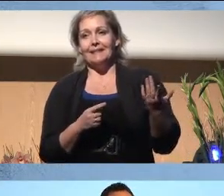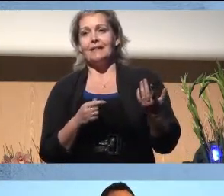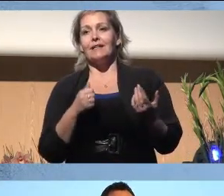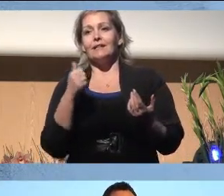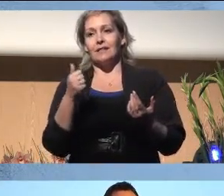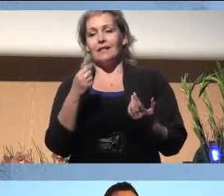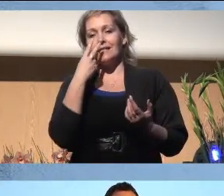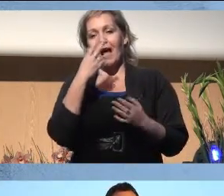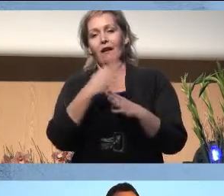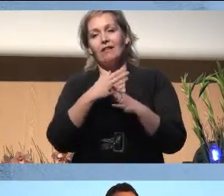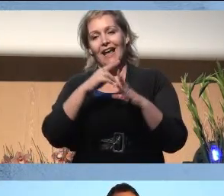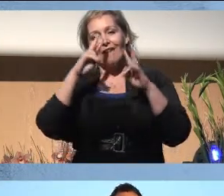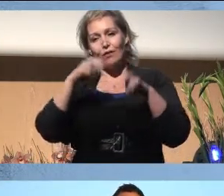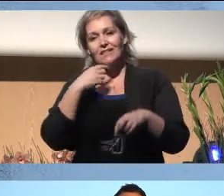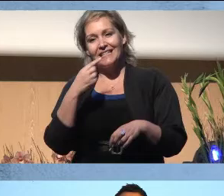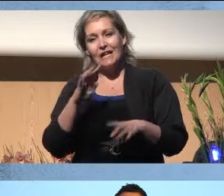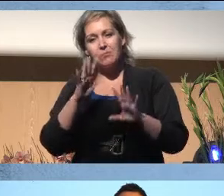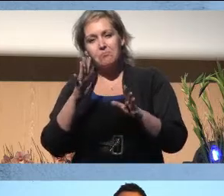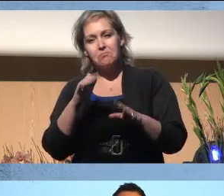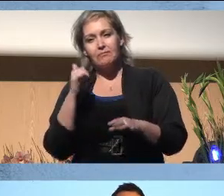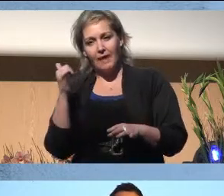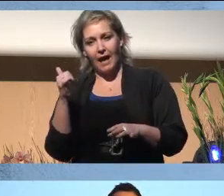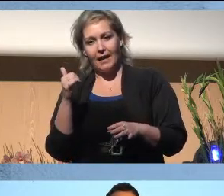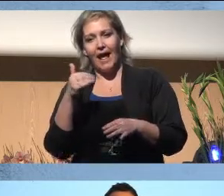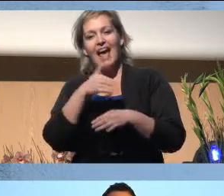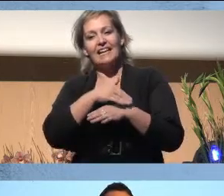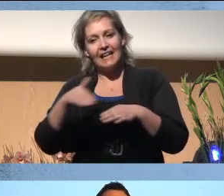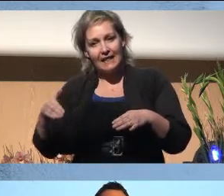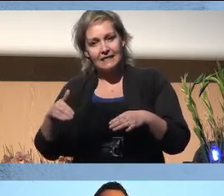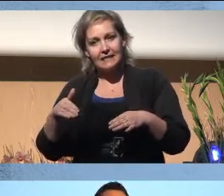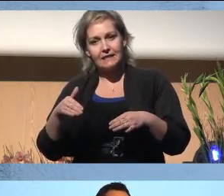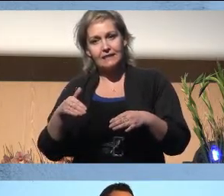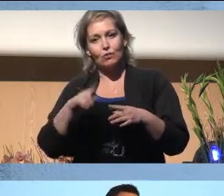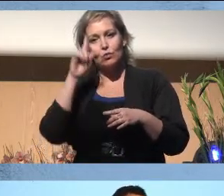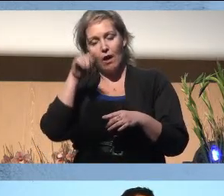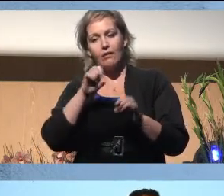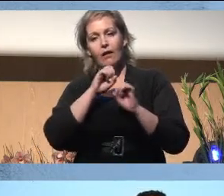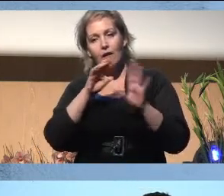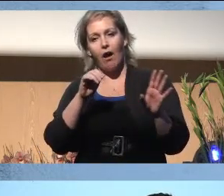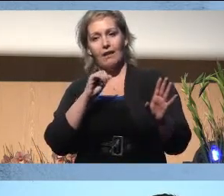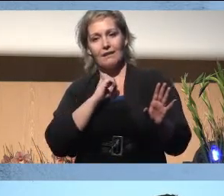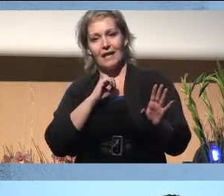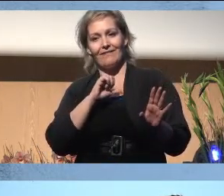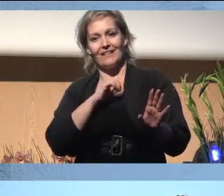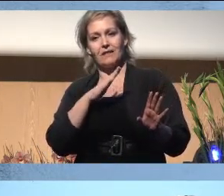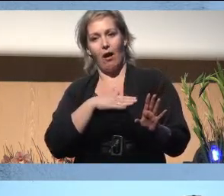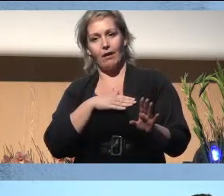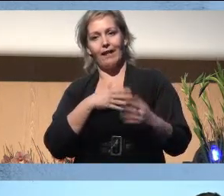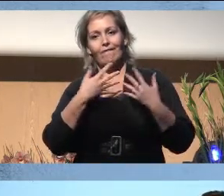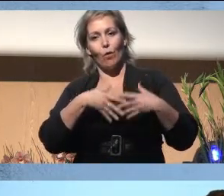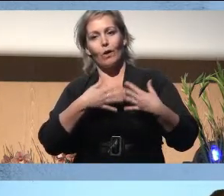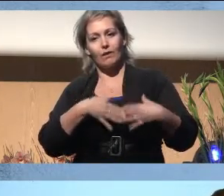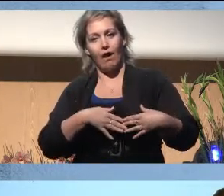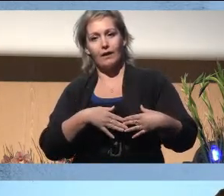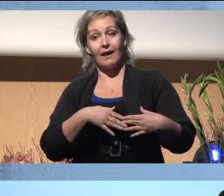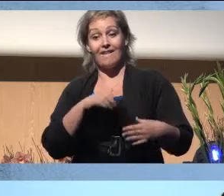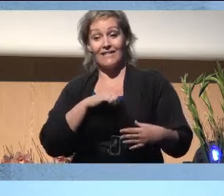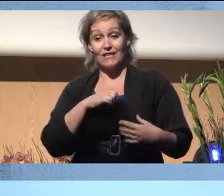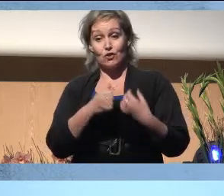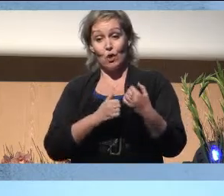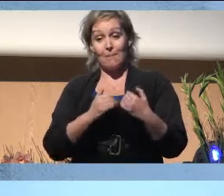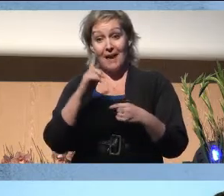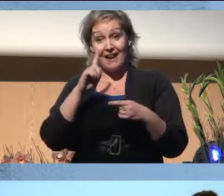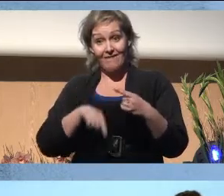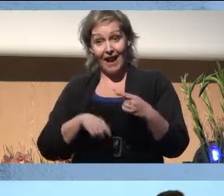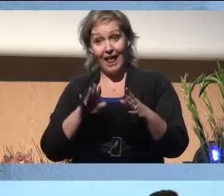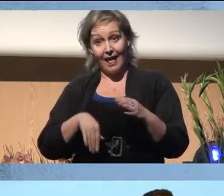Där säger kvalitetsforskarna att ungefär där går gränsen för att man ska kunna klara sig om man har ett företag. Om man gör mer